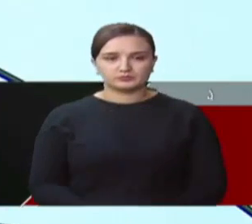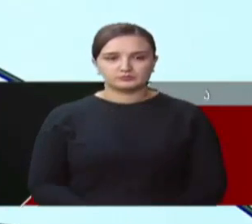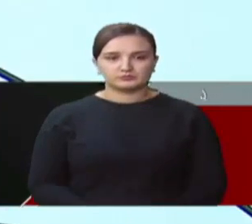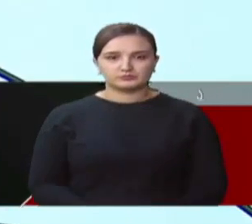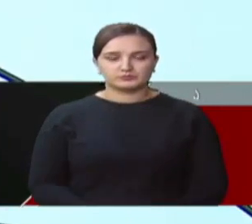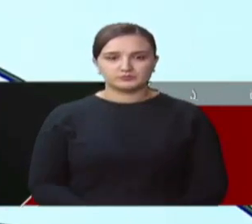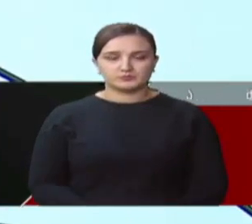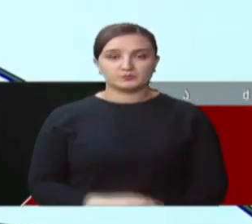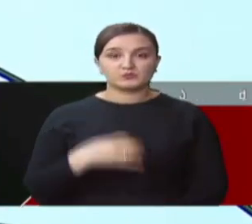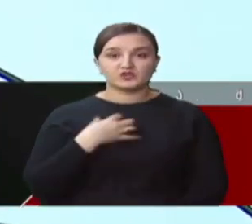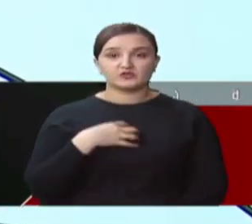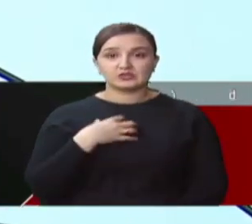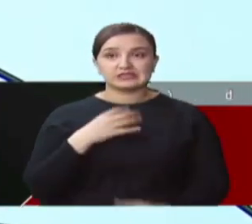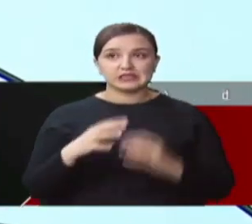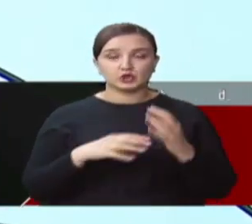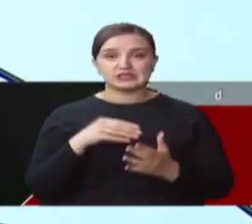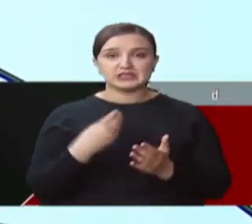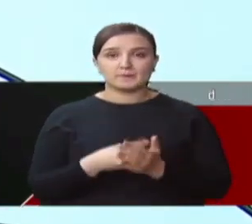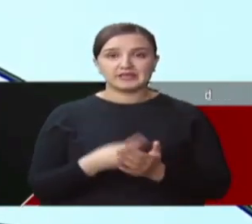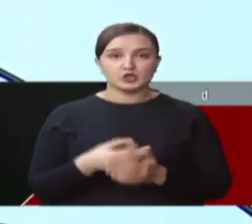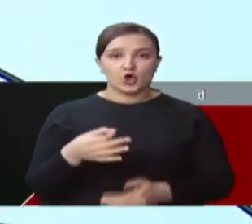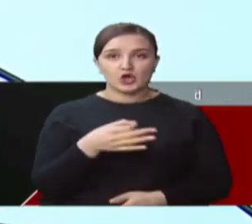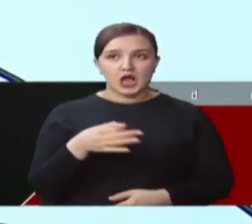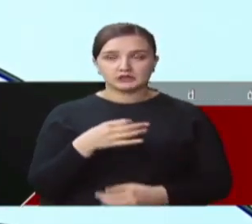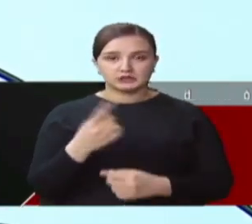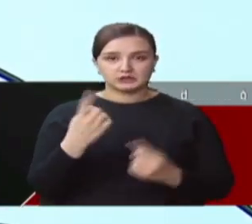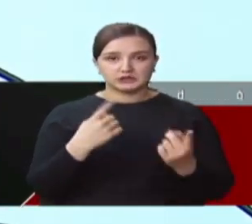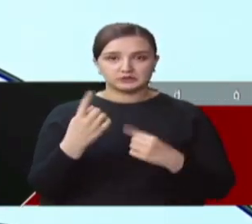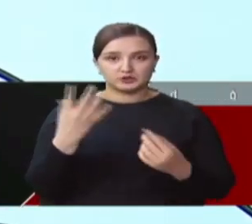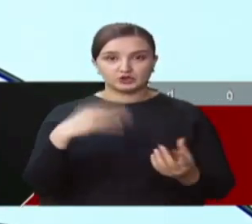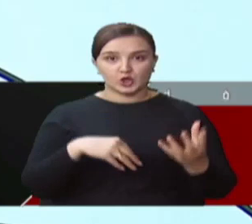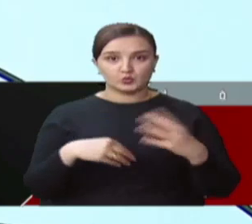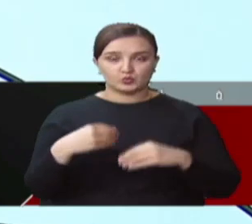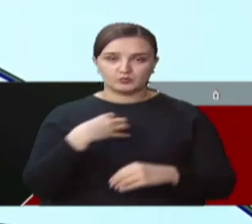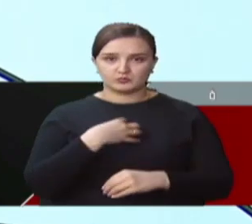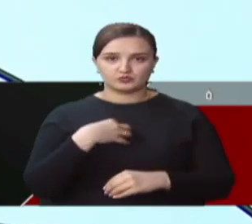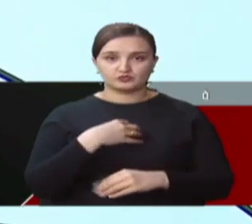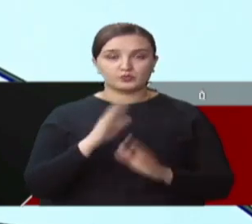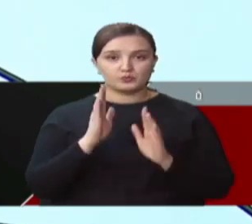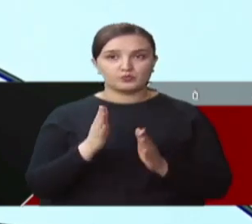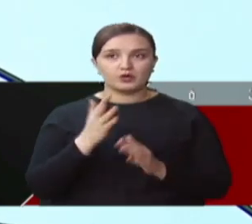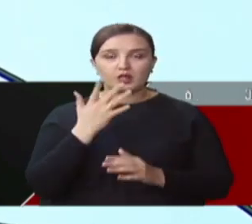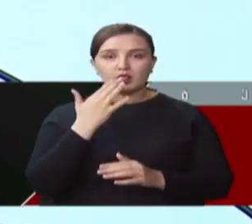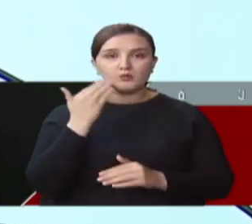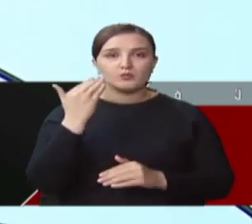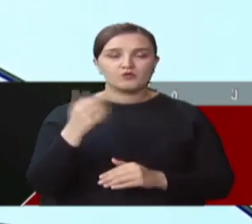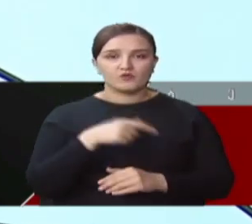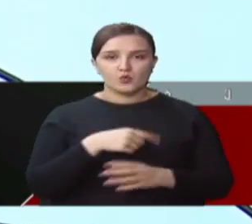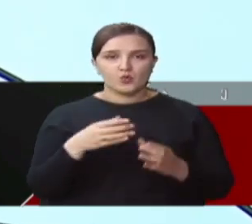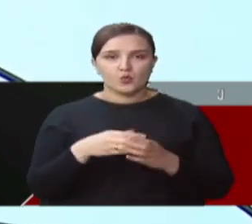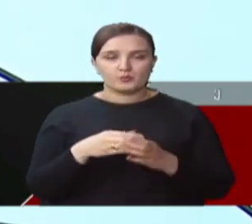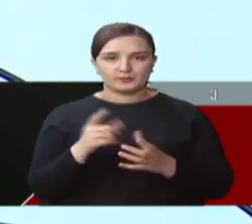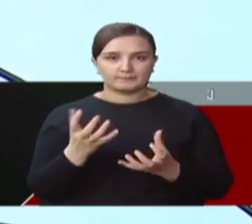საერთაშორისო საფინანსო ორგანიზაციების ჩართულობა, იმიტომ რომ შესაძლებლობა ექნება ასევე უცხოურ კომპანიებს